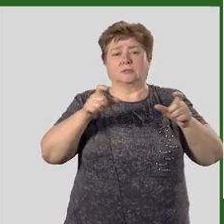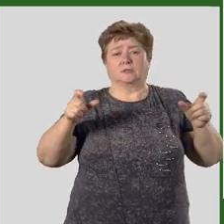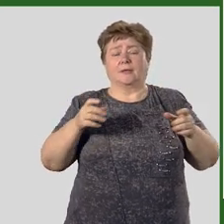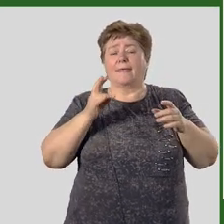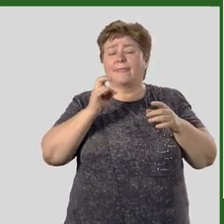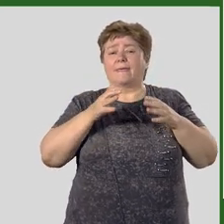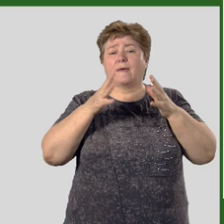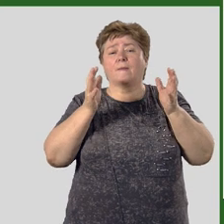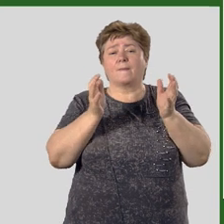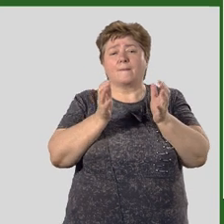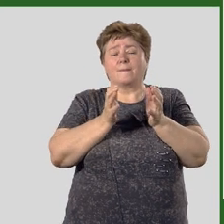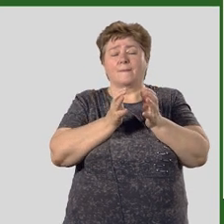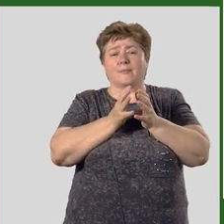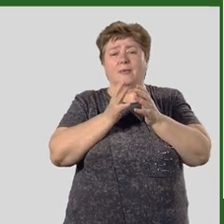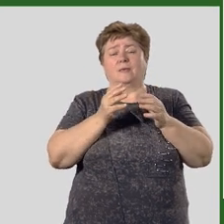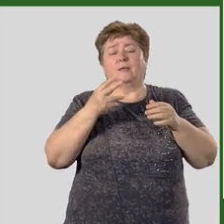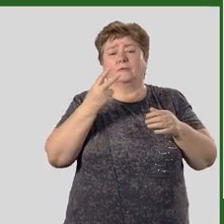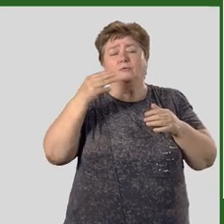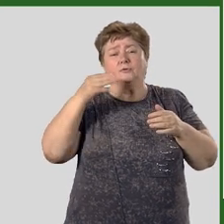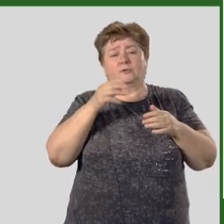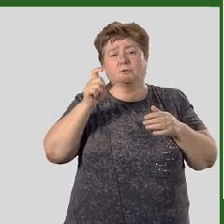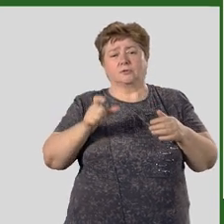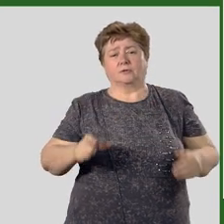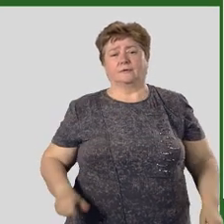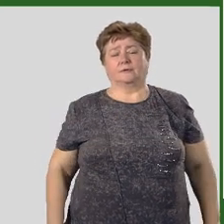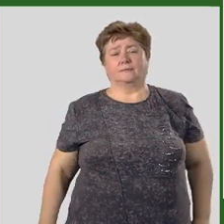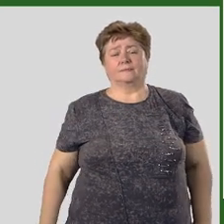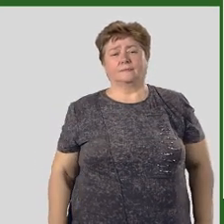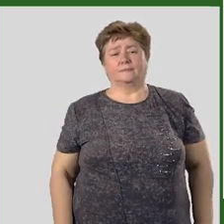не менее 2000 человек.